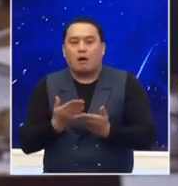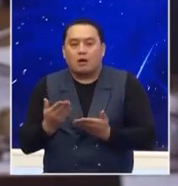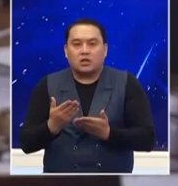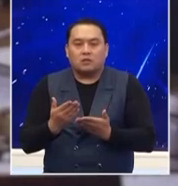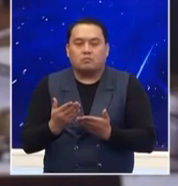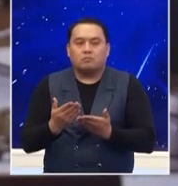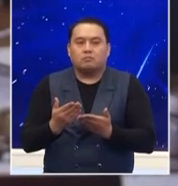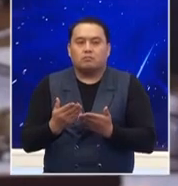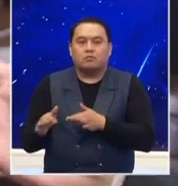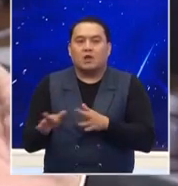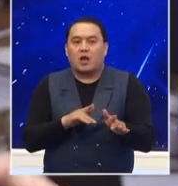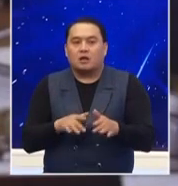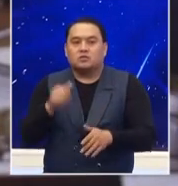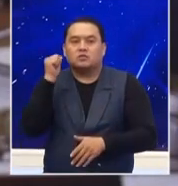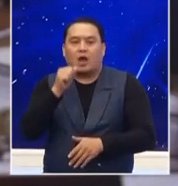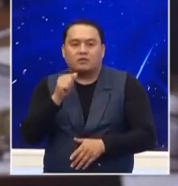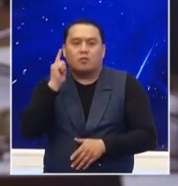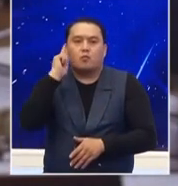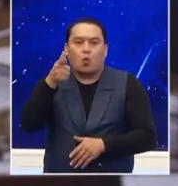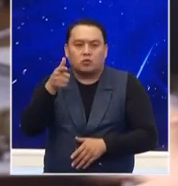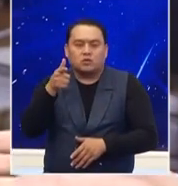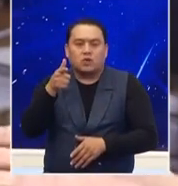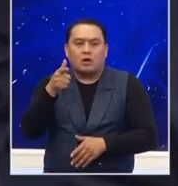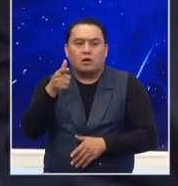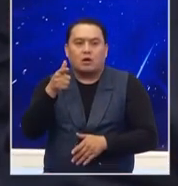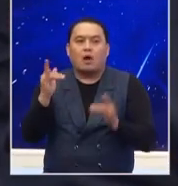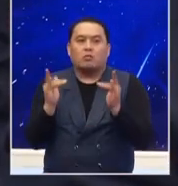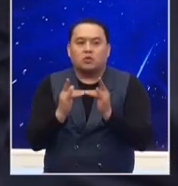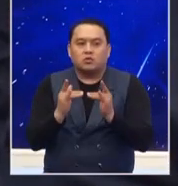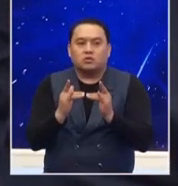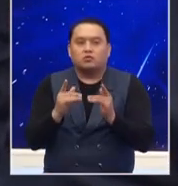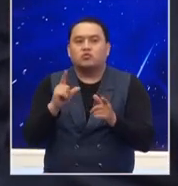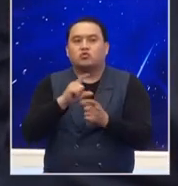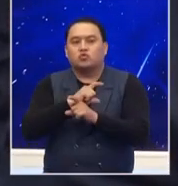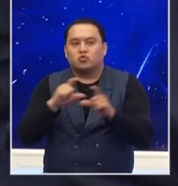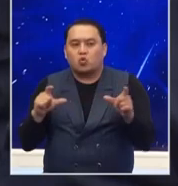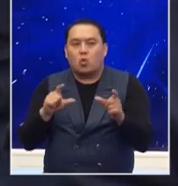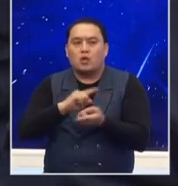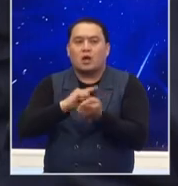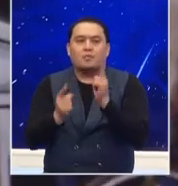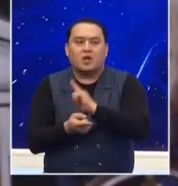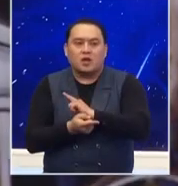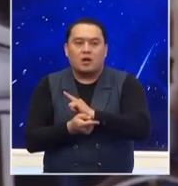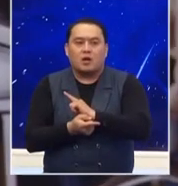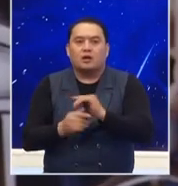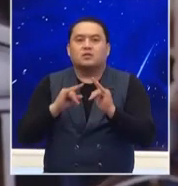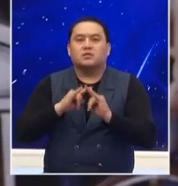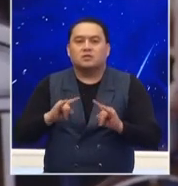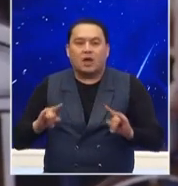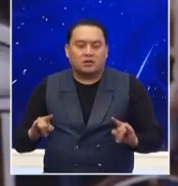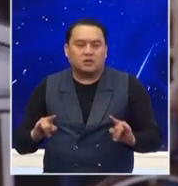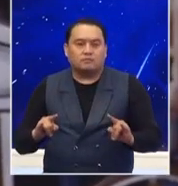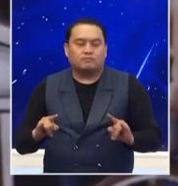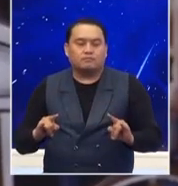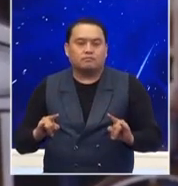перекликается. Вот. Завтра, послезавтра общежитие будем сделать. Да? Трехсменные школы, то, что он говорит, по детским садам,